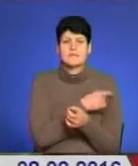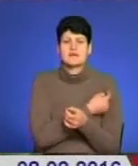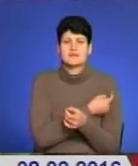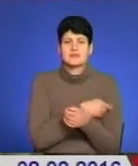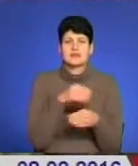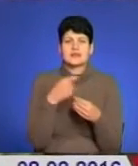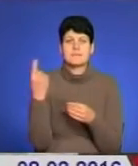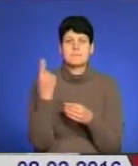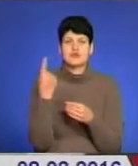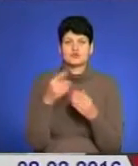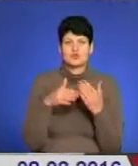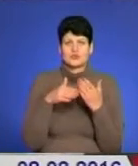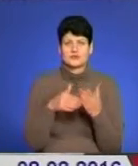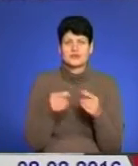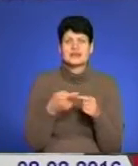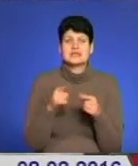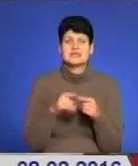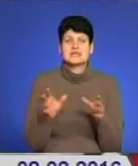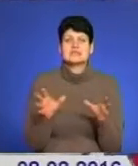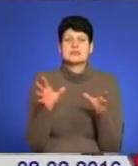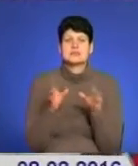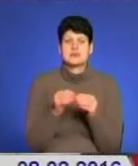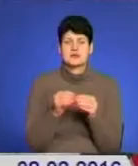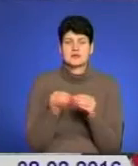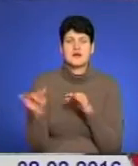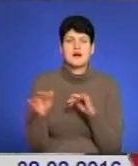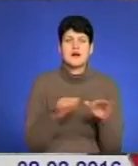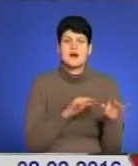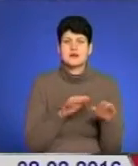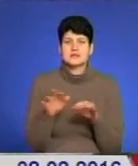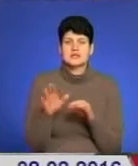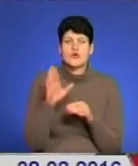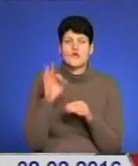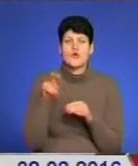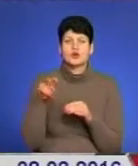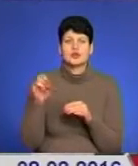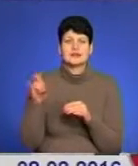першої допомоги. Це спільна акція волонтерів, також